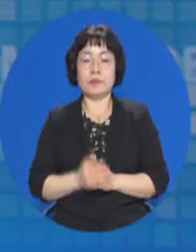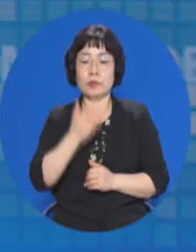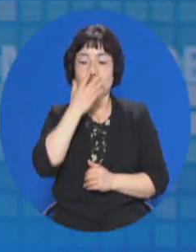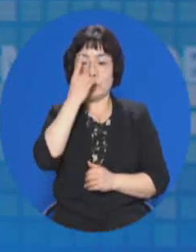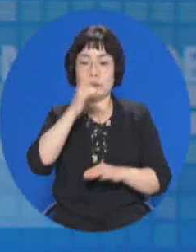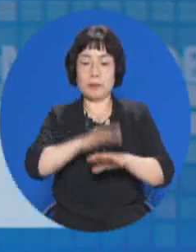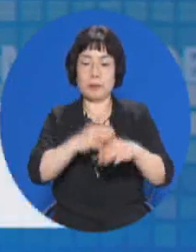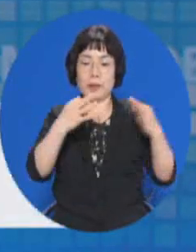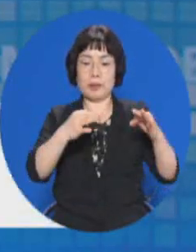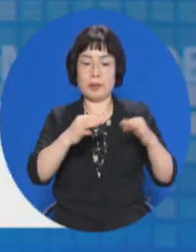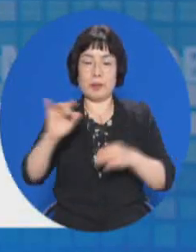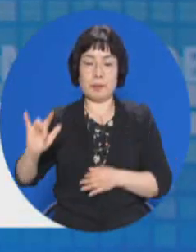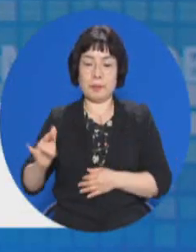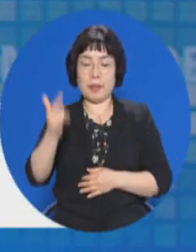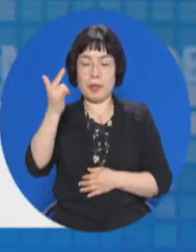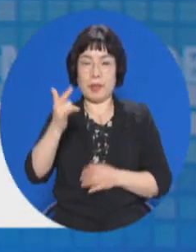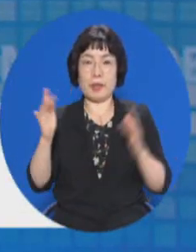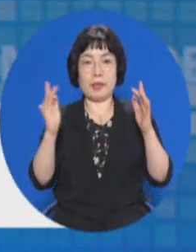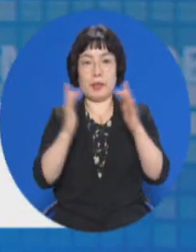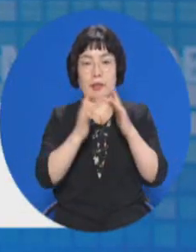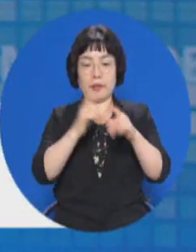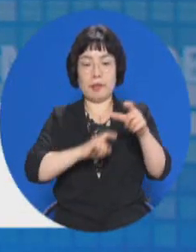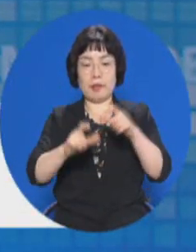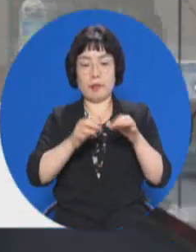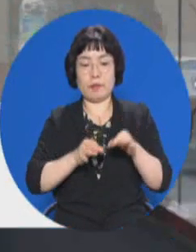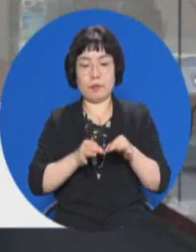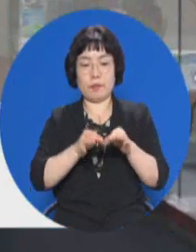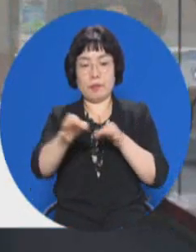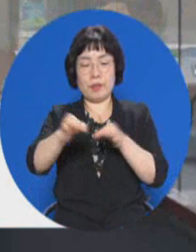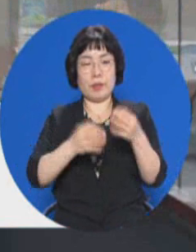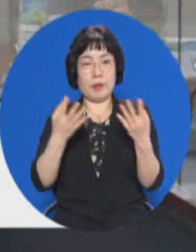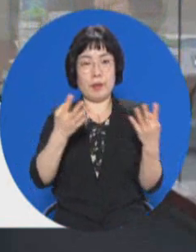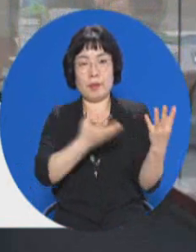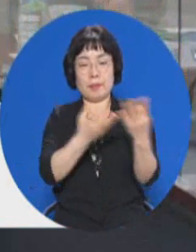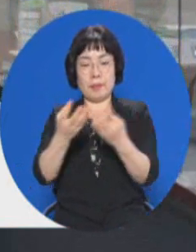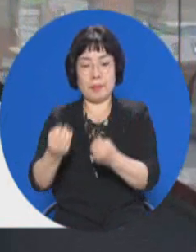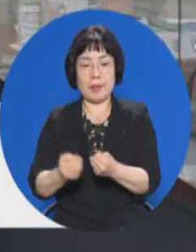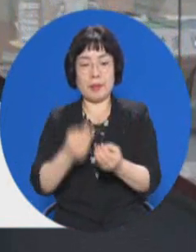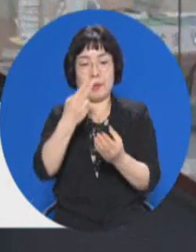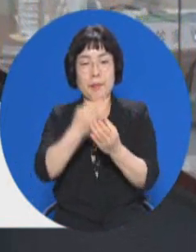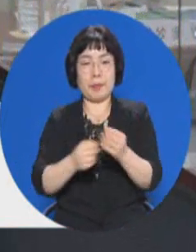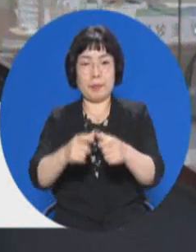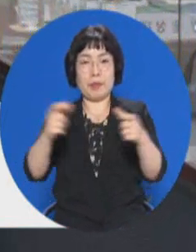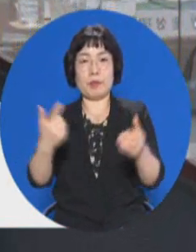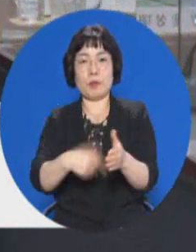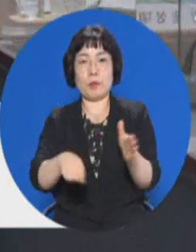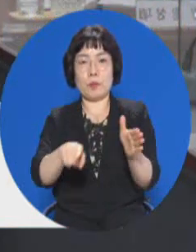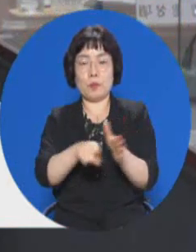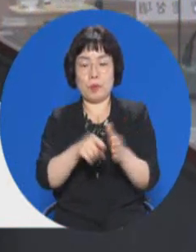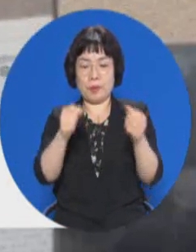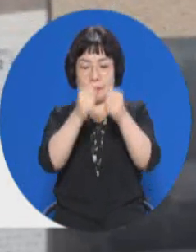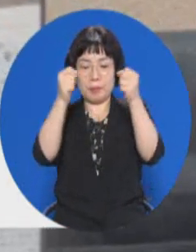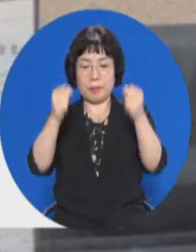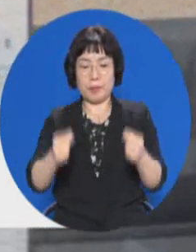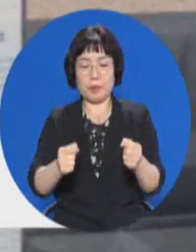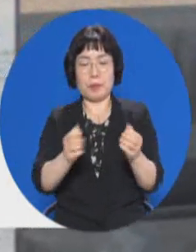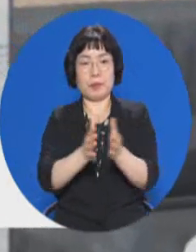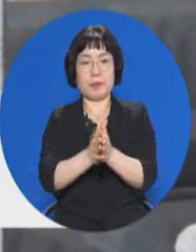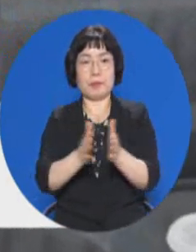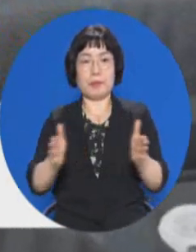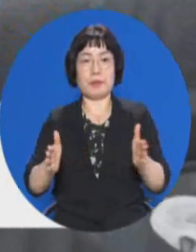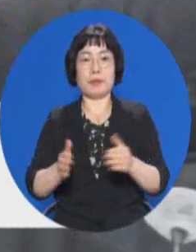순천 농협이 코로나19로 인한 온택트 거래가 증가함에 따라 침체된 농산물 판로를 확대하기 위한 리셀러 프로그램을